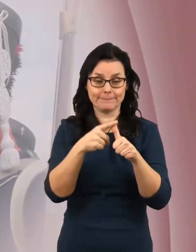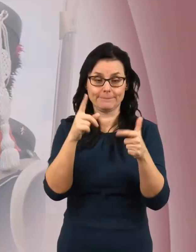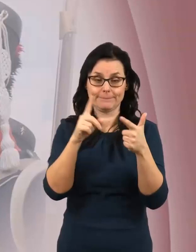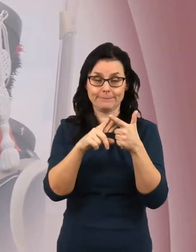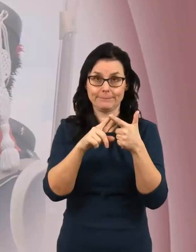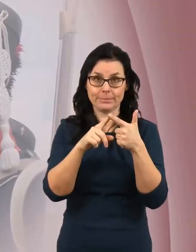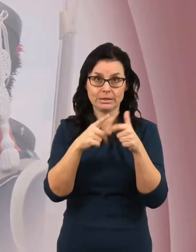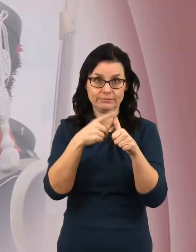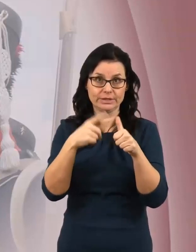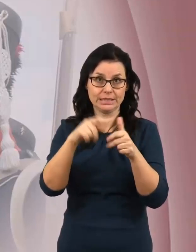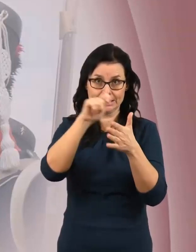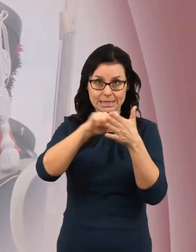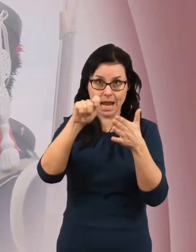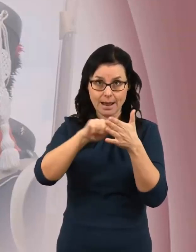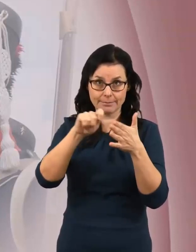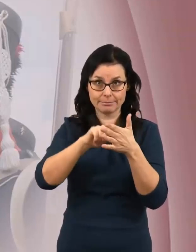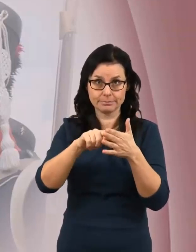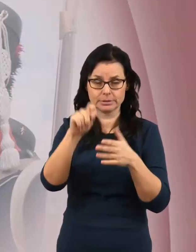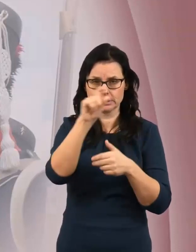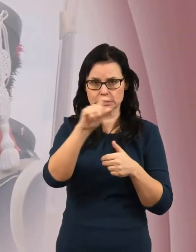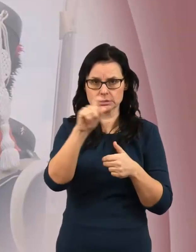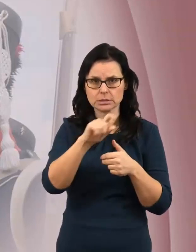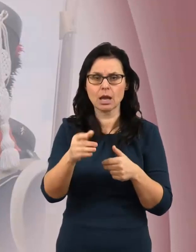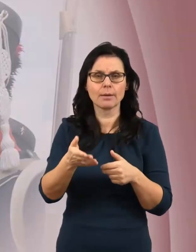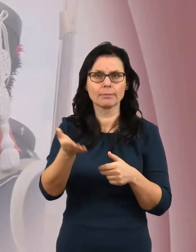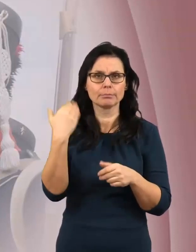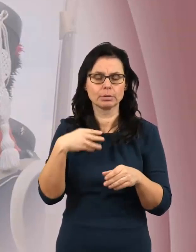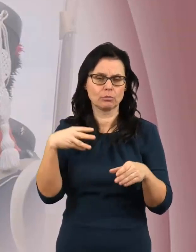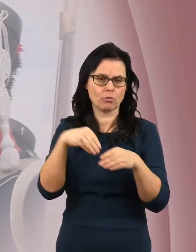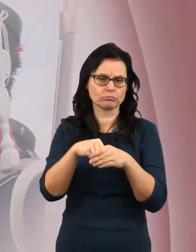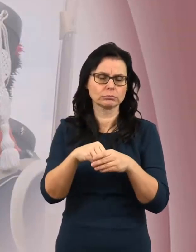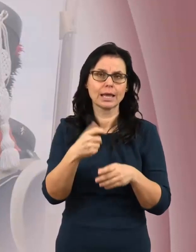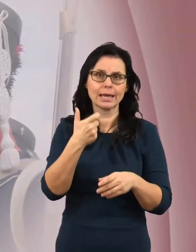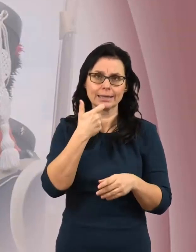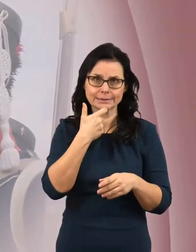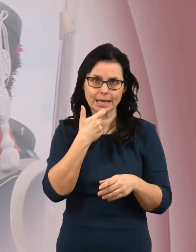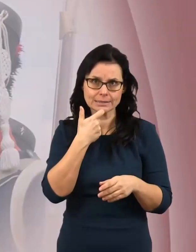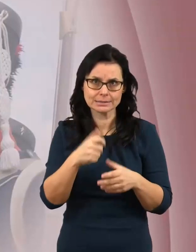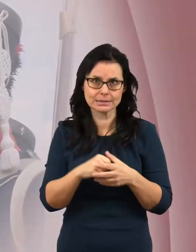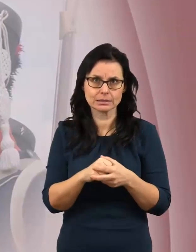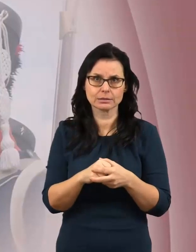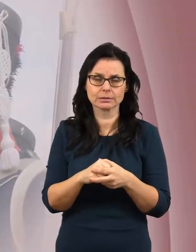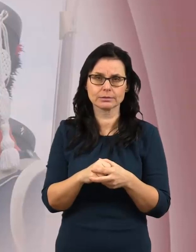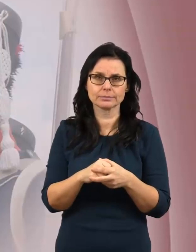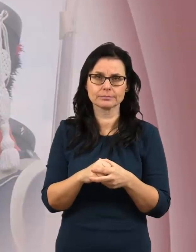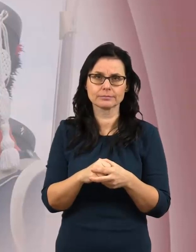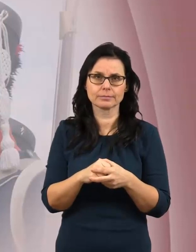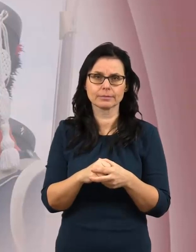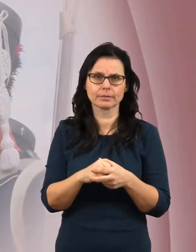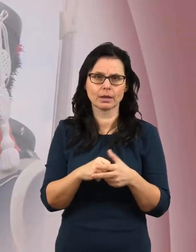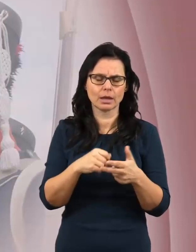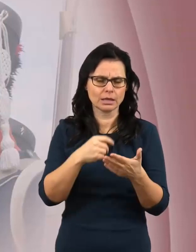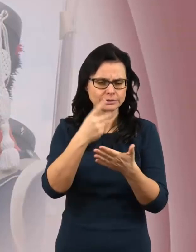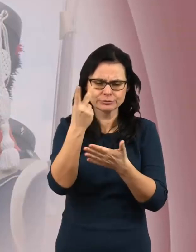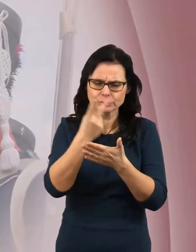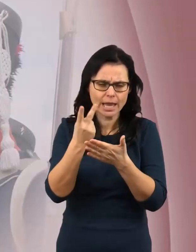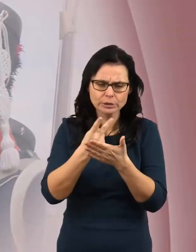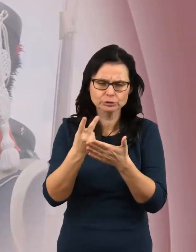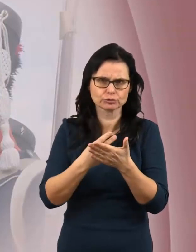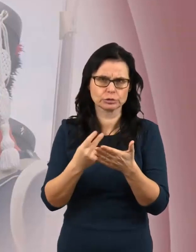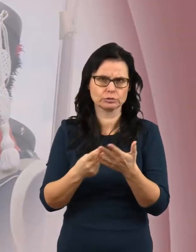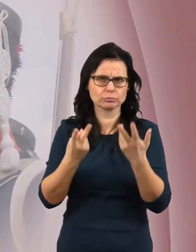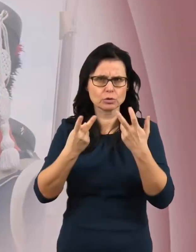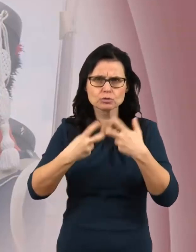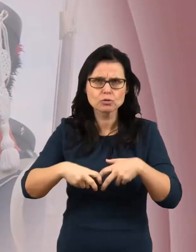nápisy byly vtedy nečítatelné pro ty